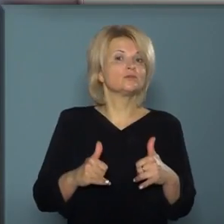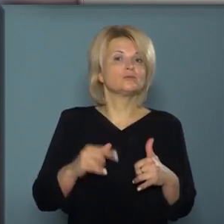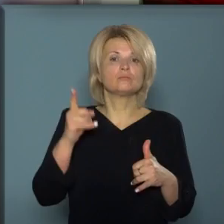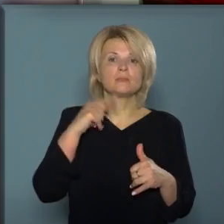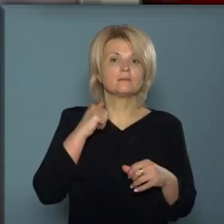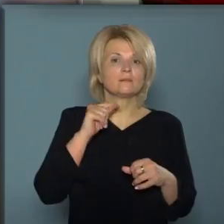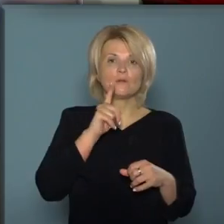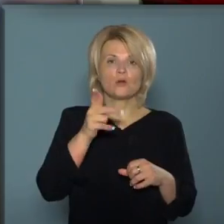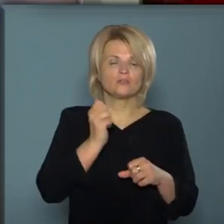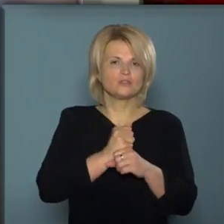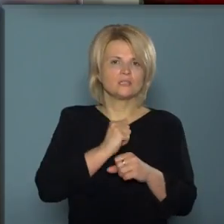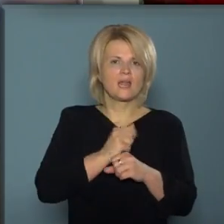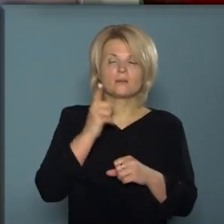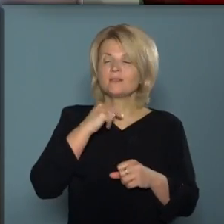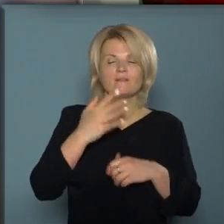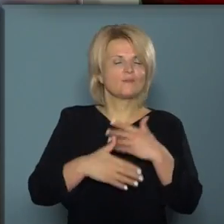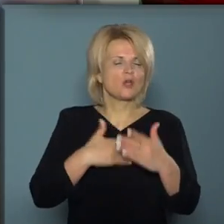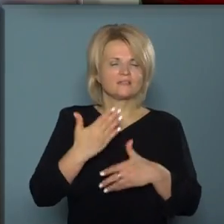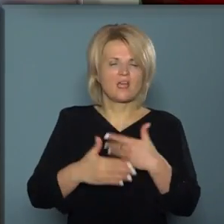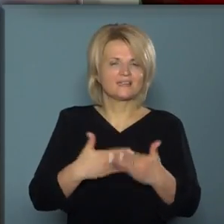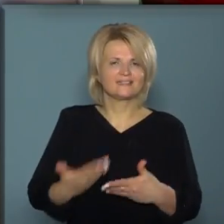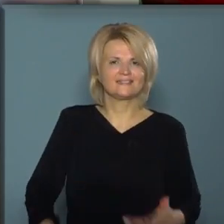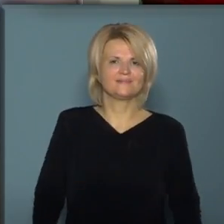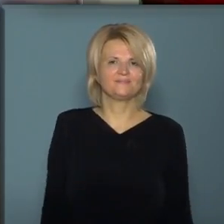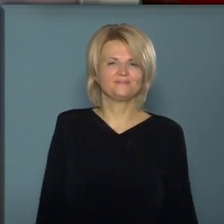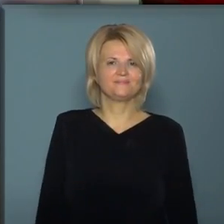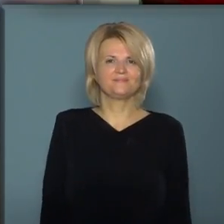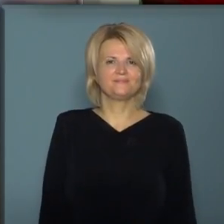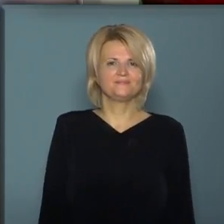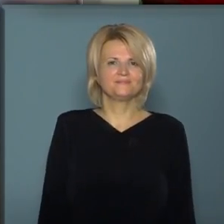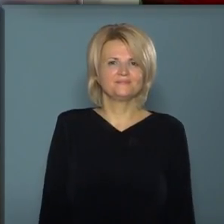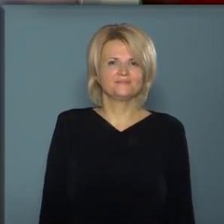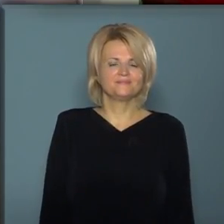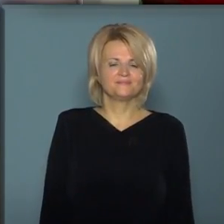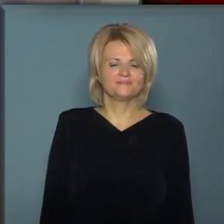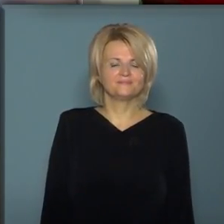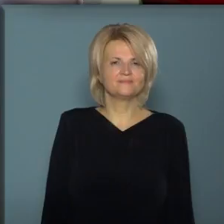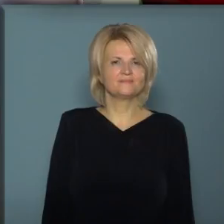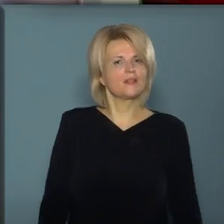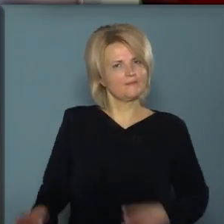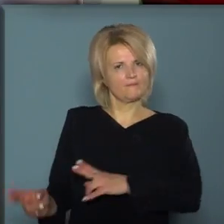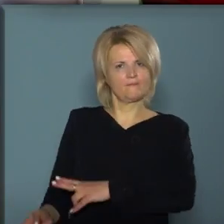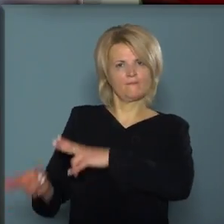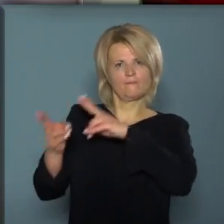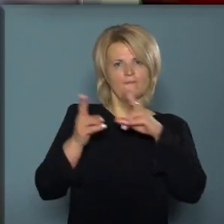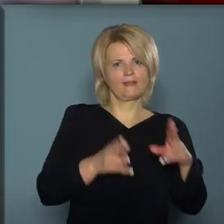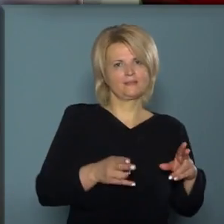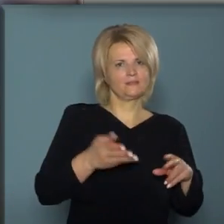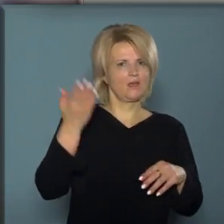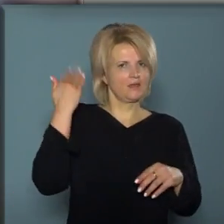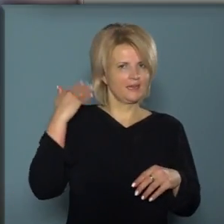mihez kezdenek? Vagy mit folytatnak inkább ez így? Mondhatnám korábban azt, hogy visszatérünk a régi kerékvágásba, de